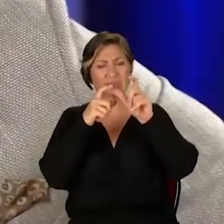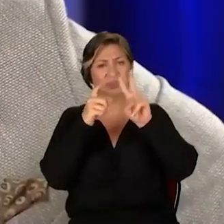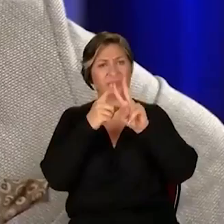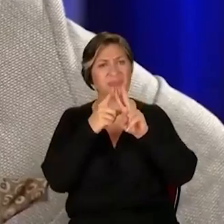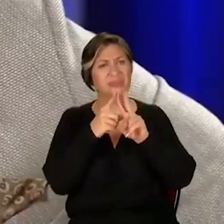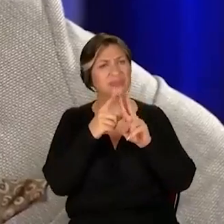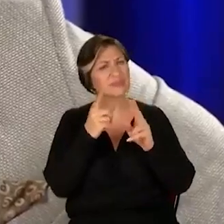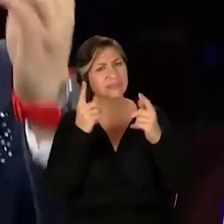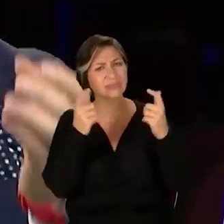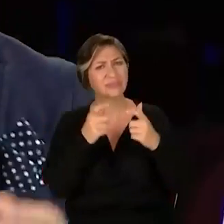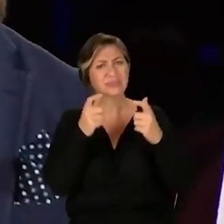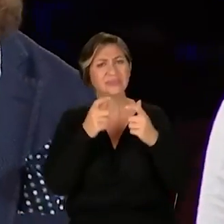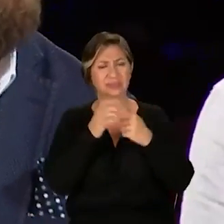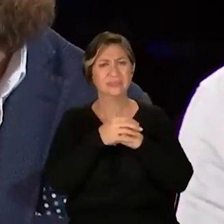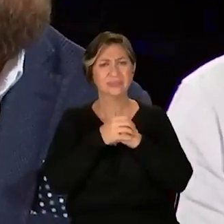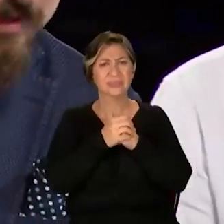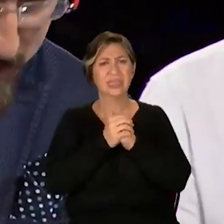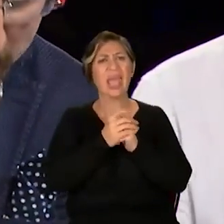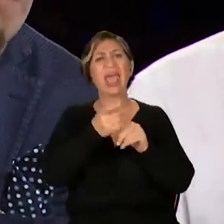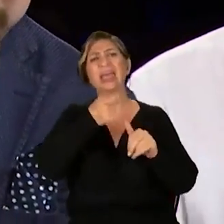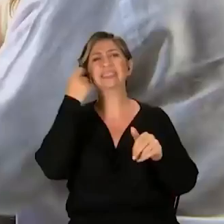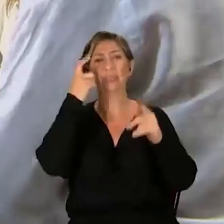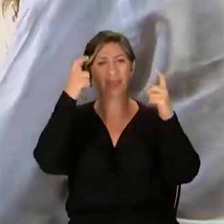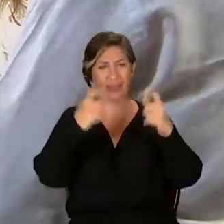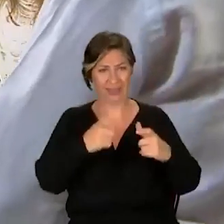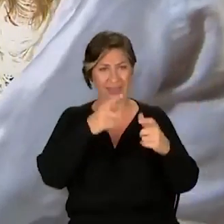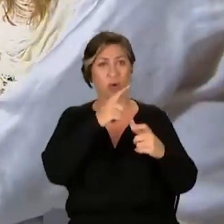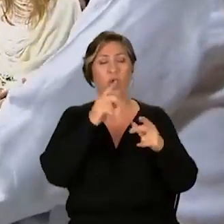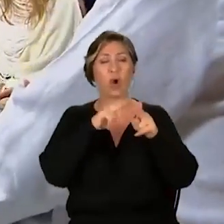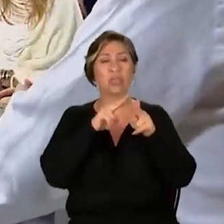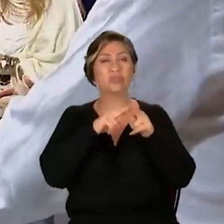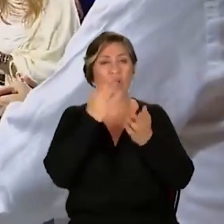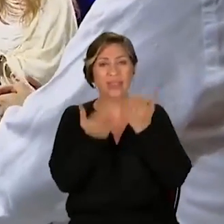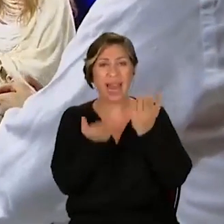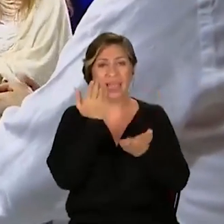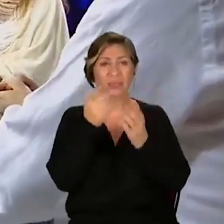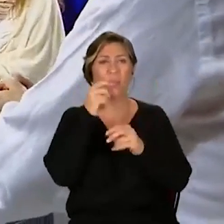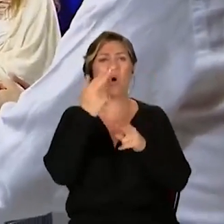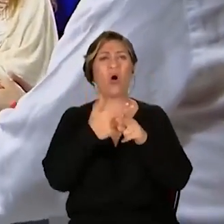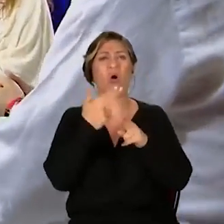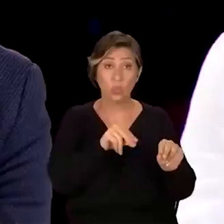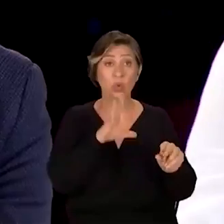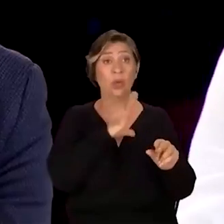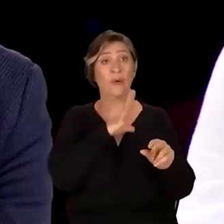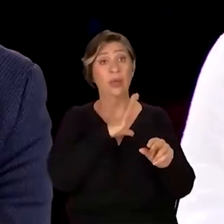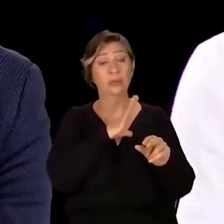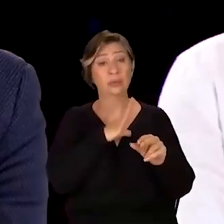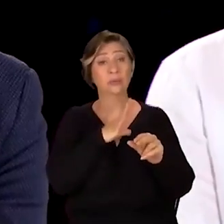Cohort çalışmasından bahsediyor. Kasaba. Eski bir kasaba. Evet, oradaki işte kolesterol meselesini yapmışlar. O bir örneklem problemi tabii ama.